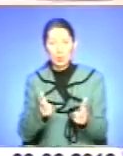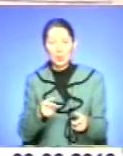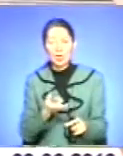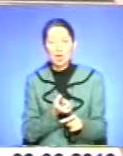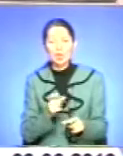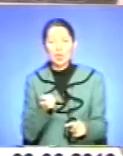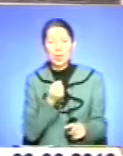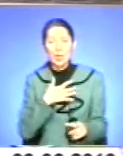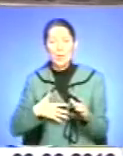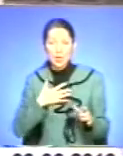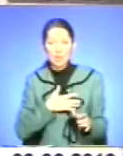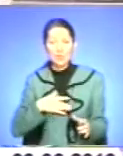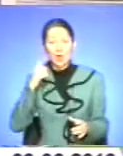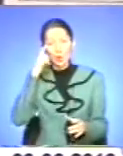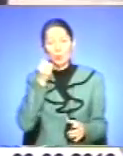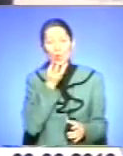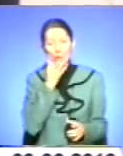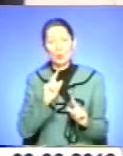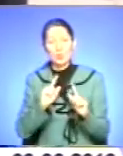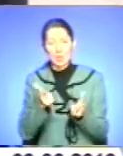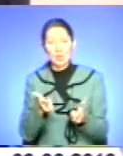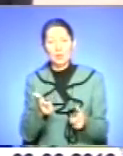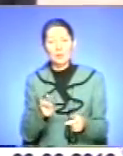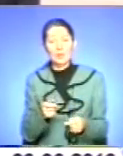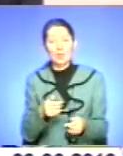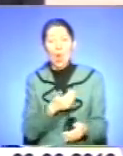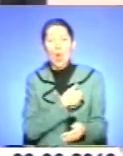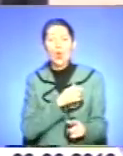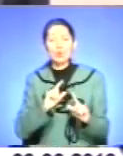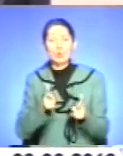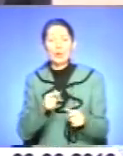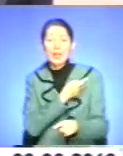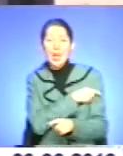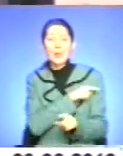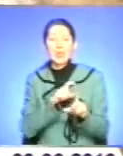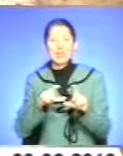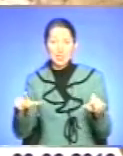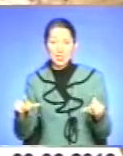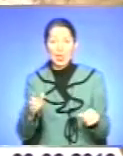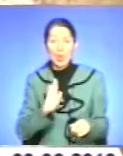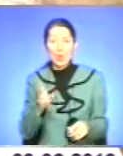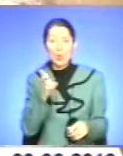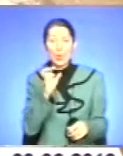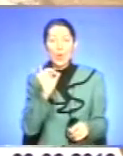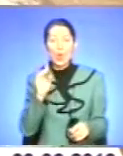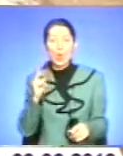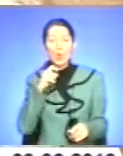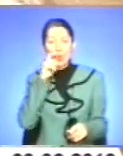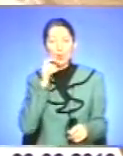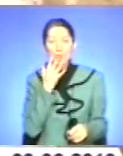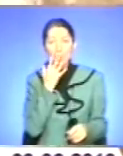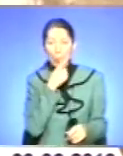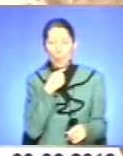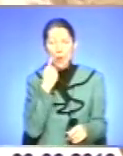успіху. Предмет хімія? Ну, тому що хочу поступати в медичний і також біологію буду здавати українську мову. Перейшовши реєстраційний